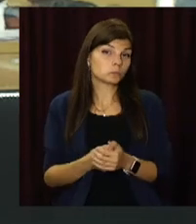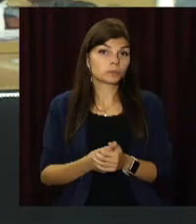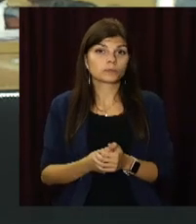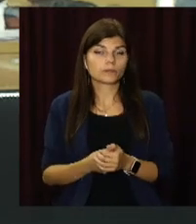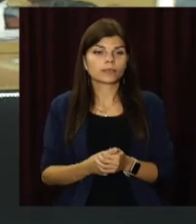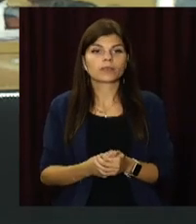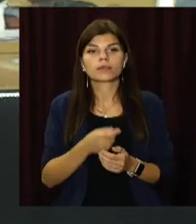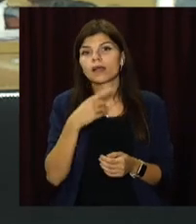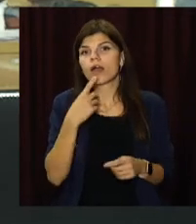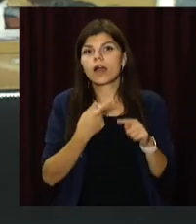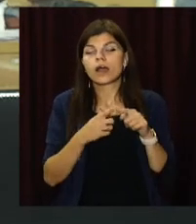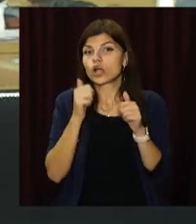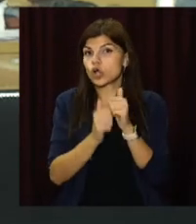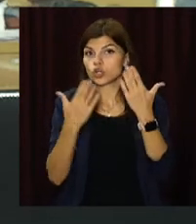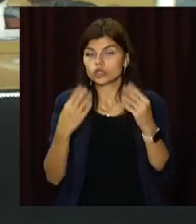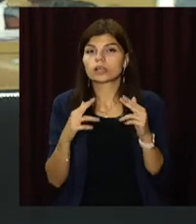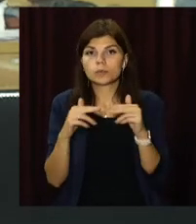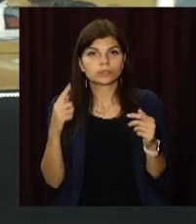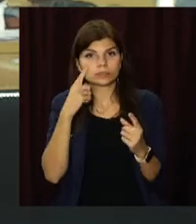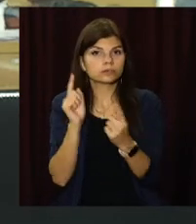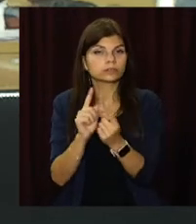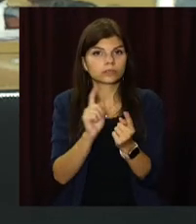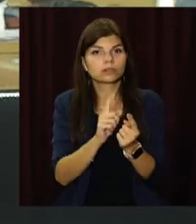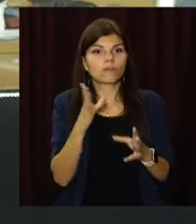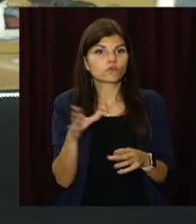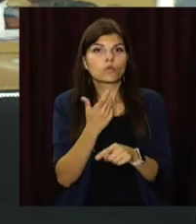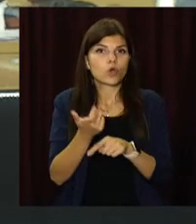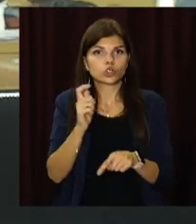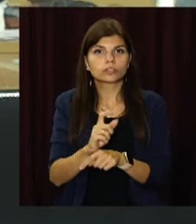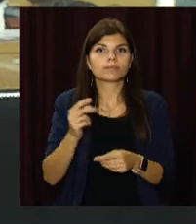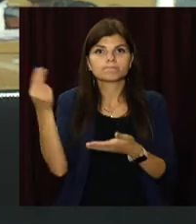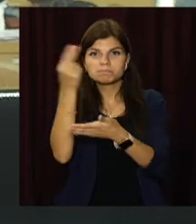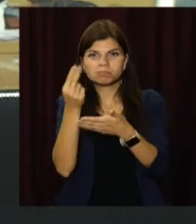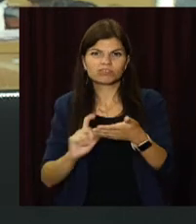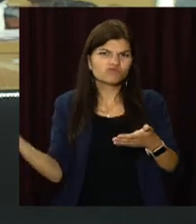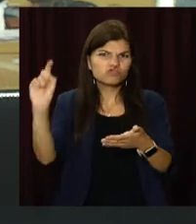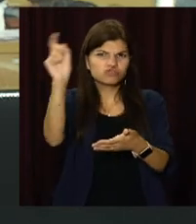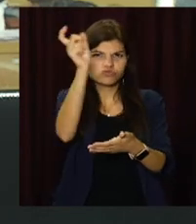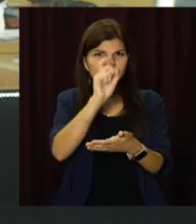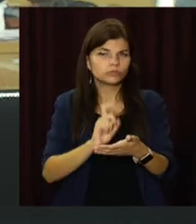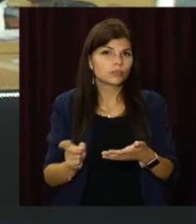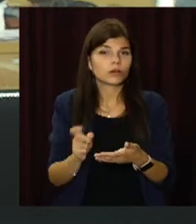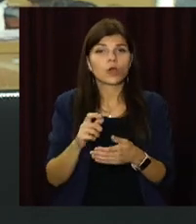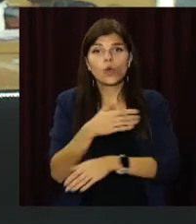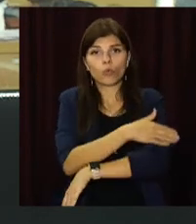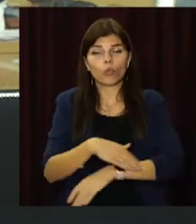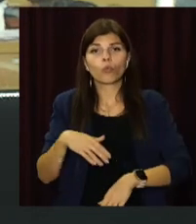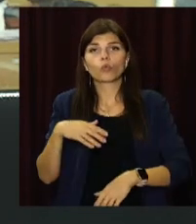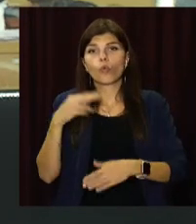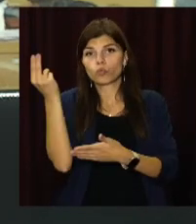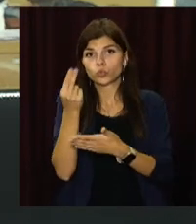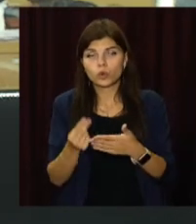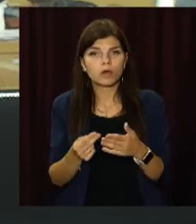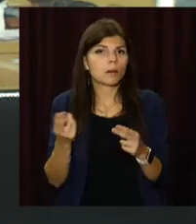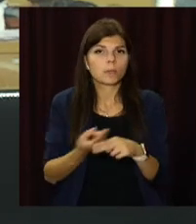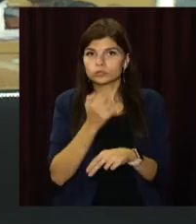Мистецтво чи вандалізм? Щодня дніпрян зустрічають у місті все більше візерунків, картин та пейзажів. Вуличні художники